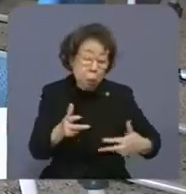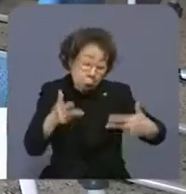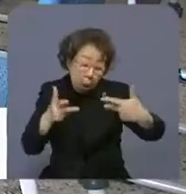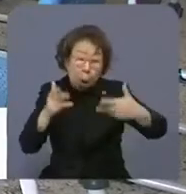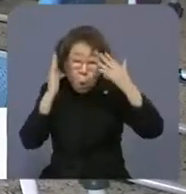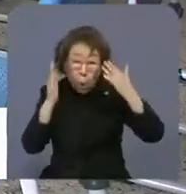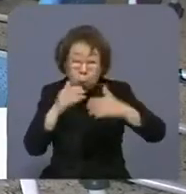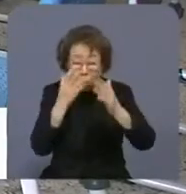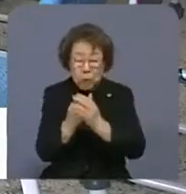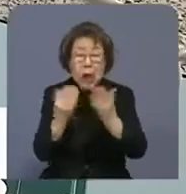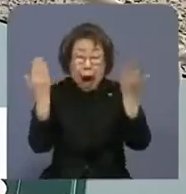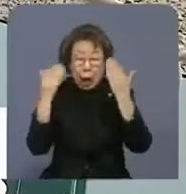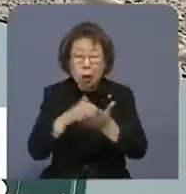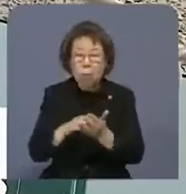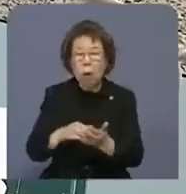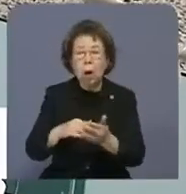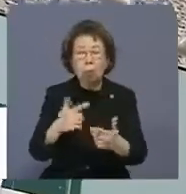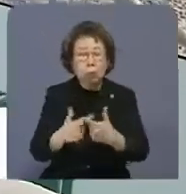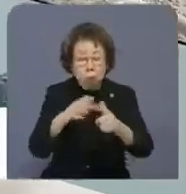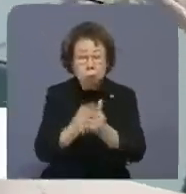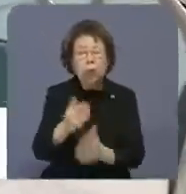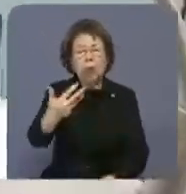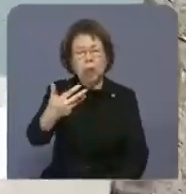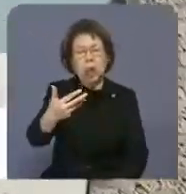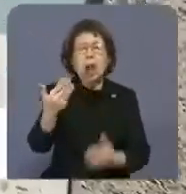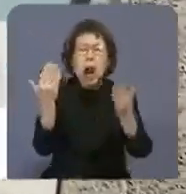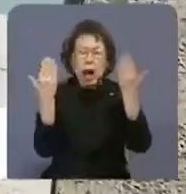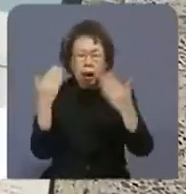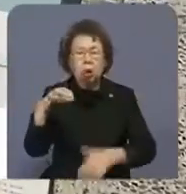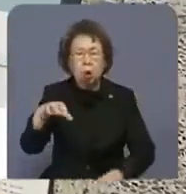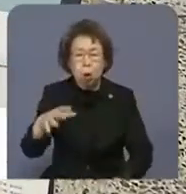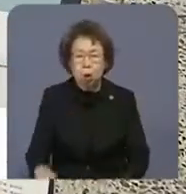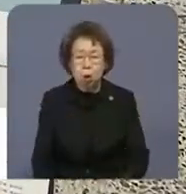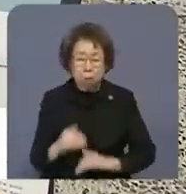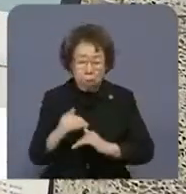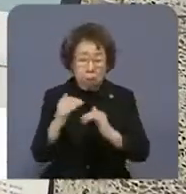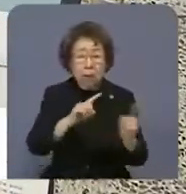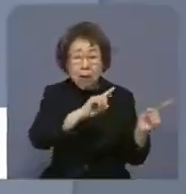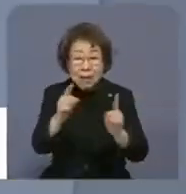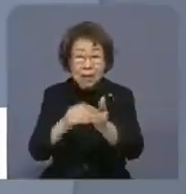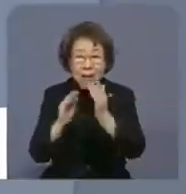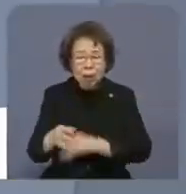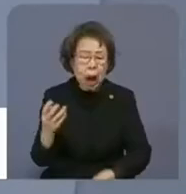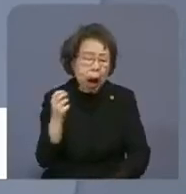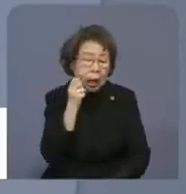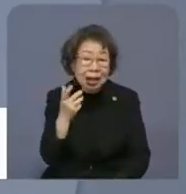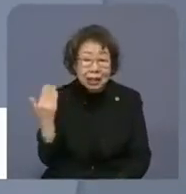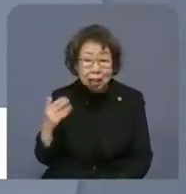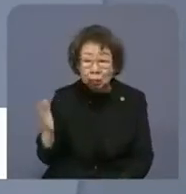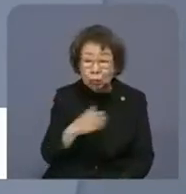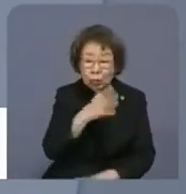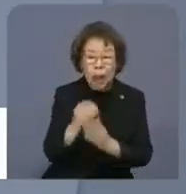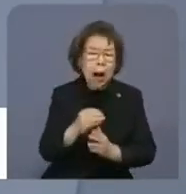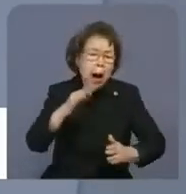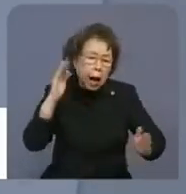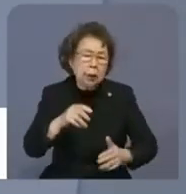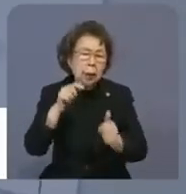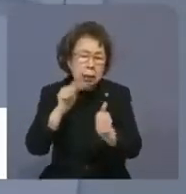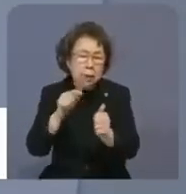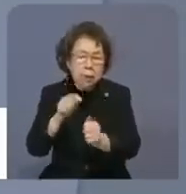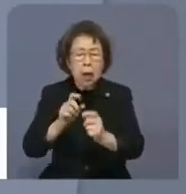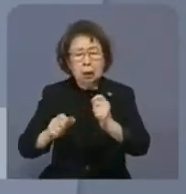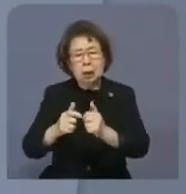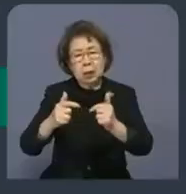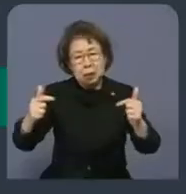수업으로 전환한 학교는 현재 부산에서 모두 8곳. 단계적 일상 회복이 시작된 지난달 들어 학생 확진자가